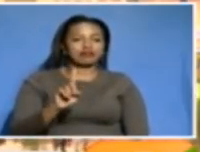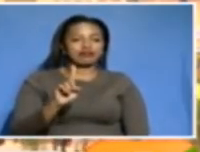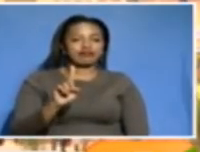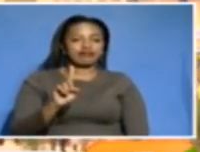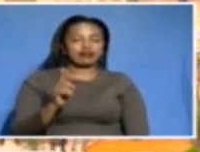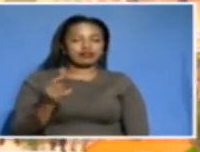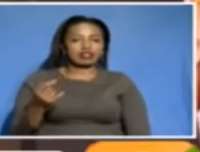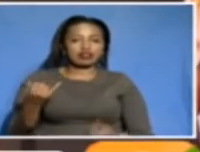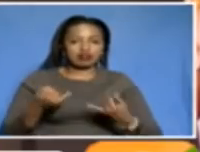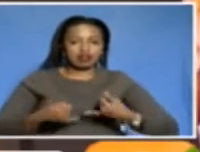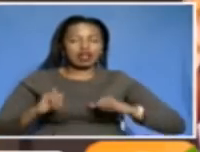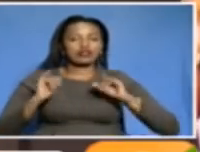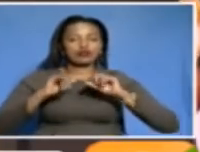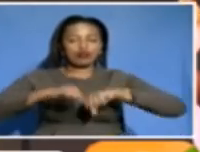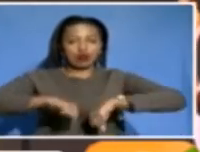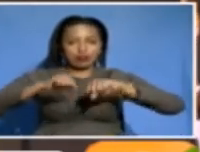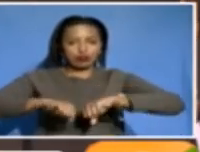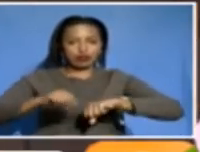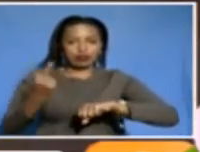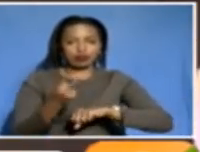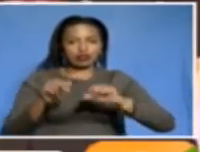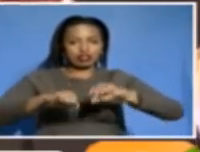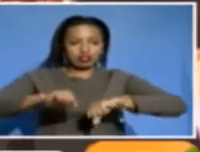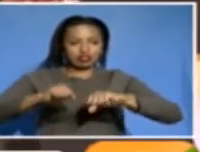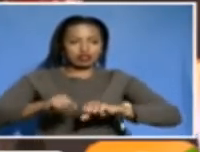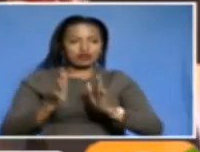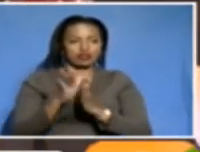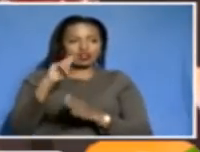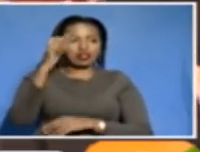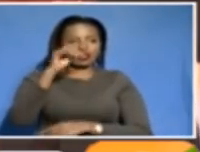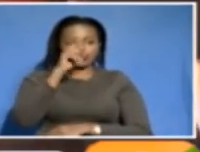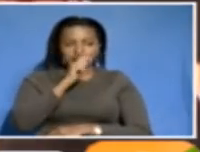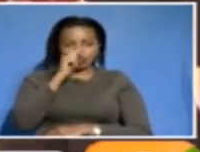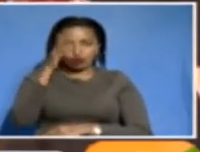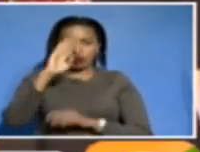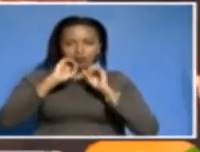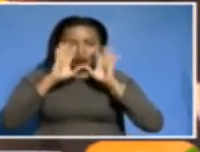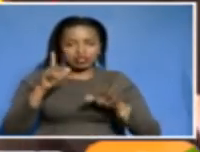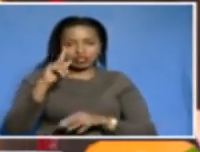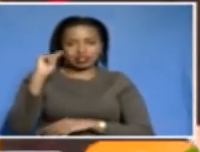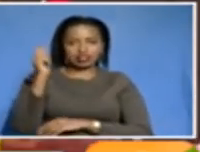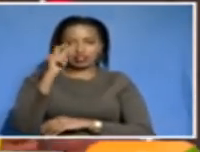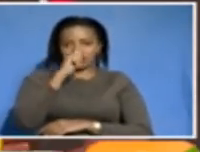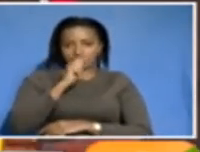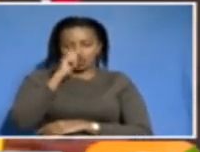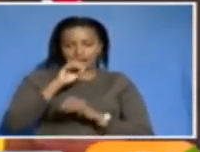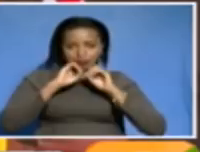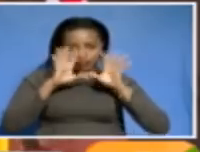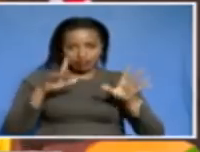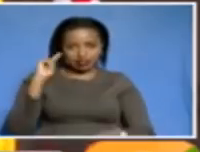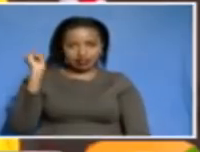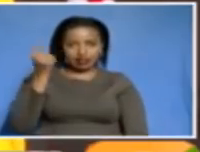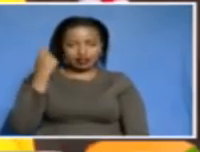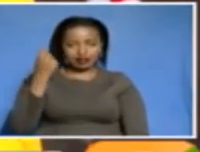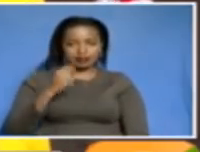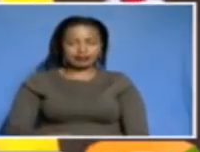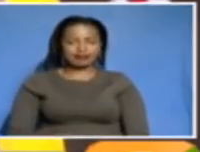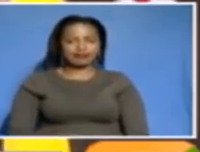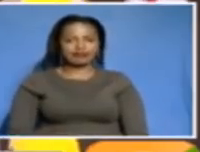Rais Magufuli. Mungu ibariki Tanzania, Mungu ibariki Kenya. Steve Shitera, Runinga ya Citizen, Namanga.